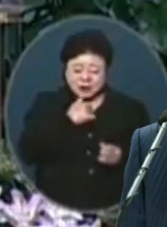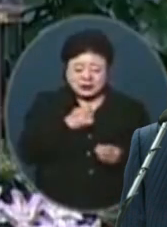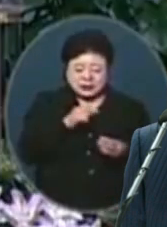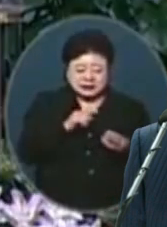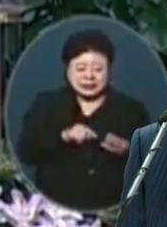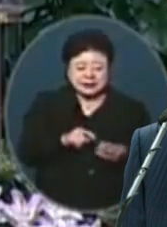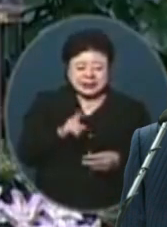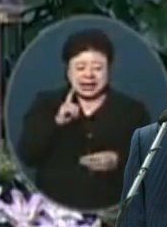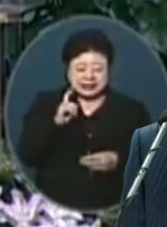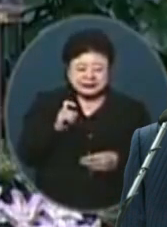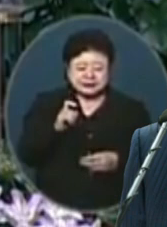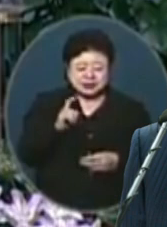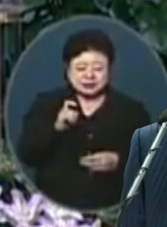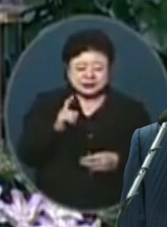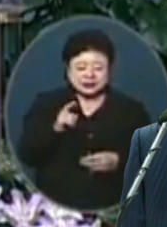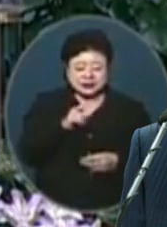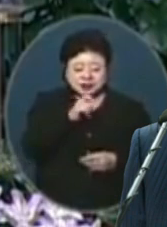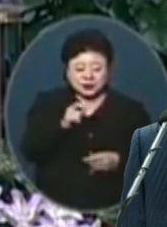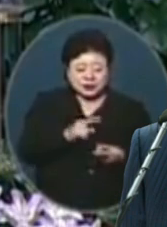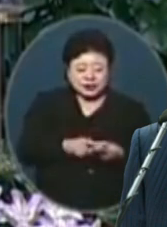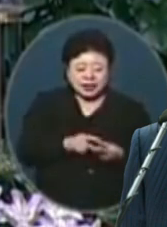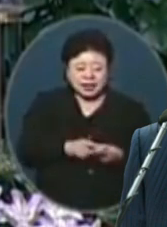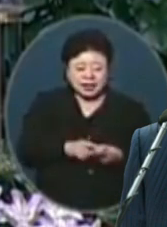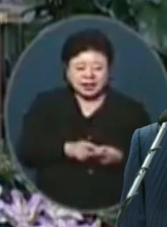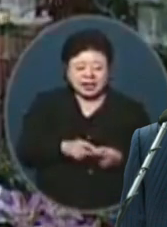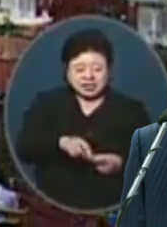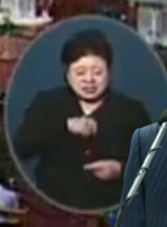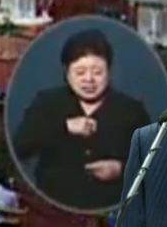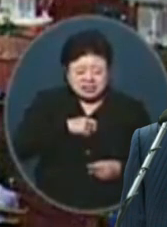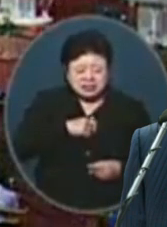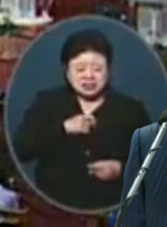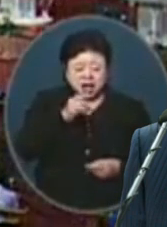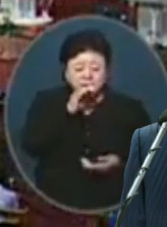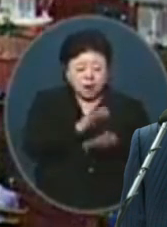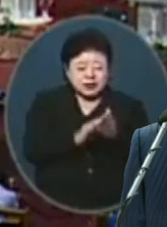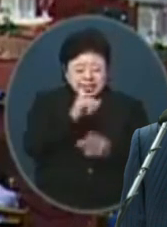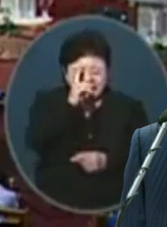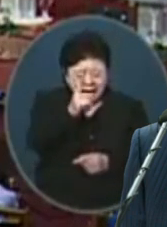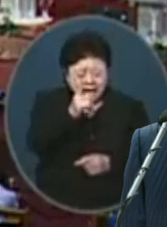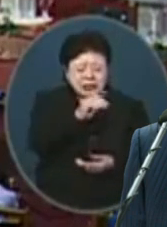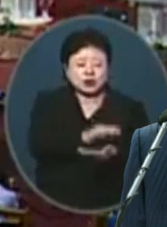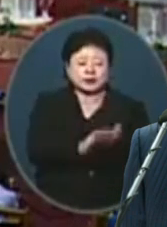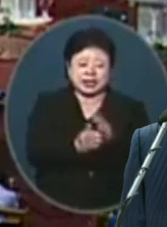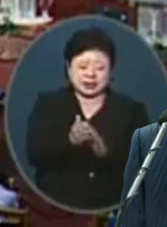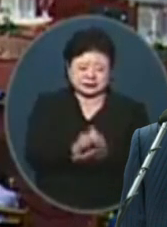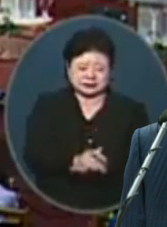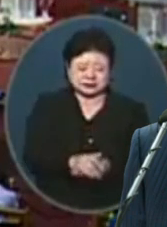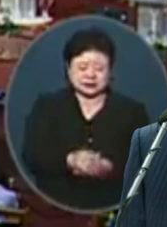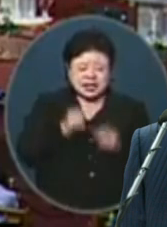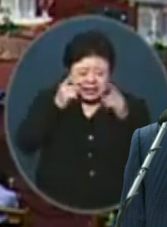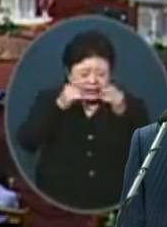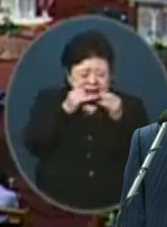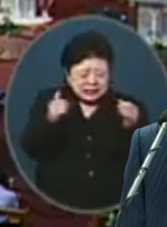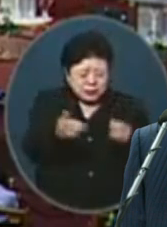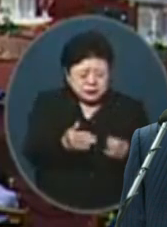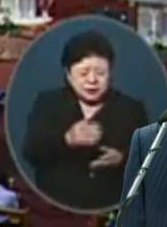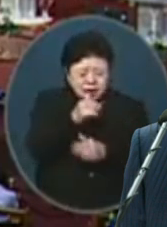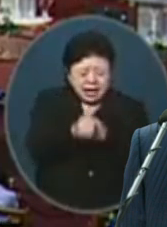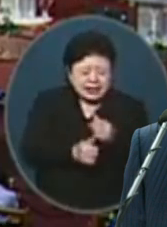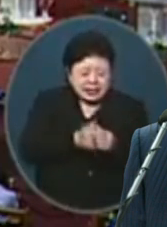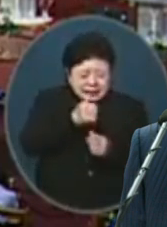1장 10절로 12절을 보면 기록된 바 의인은 없나니 하나도 없고 깨닫는 자도 없고